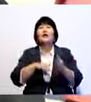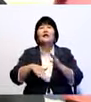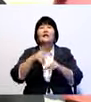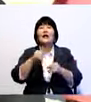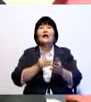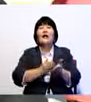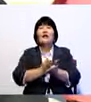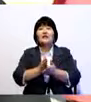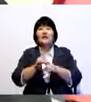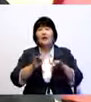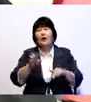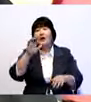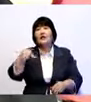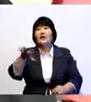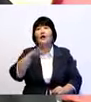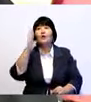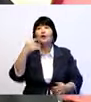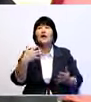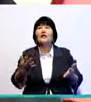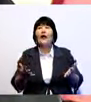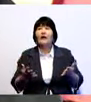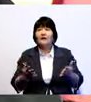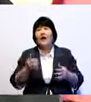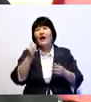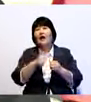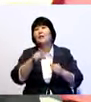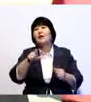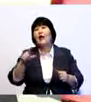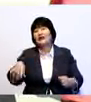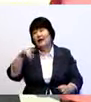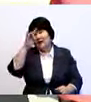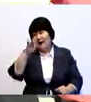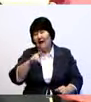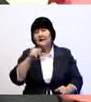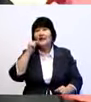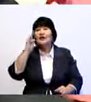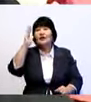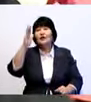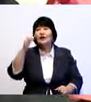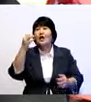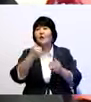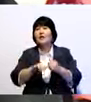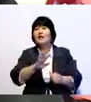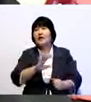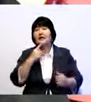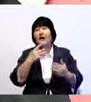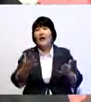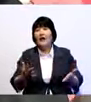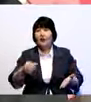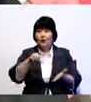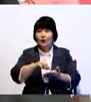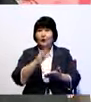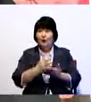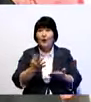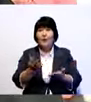науқан елдің болашағын айқындайтын, әрбір адамның Қазақстанның ертеңі үшін бейжай қарамайтынының айқын көрінісі болып